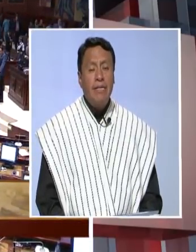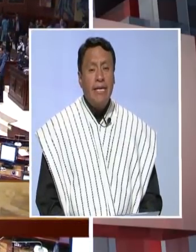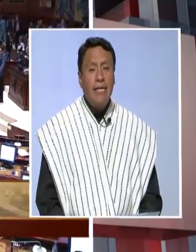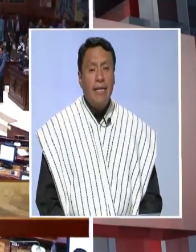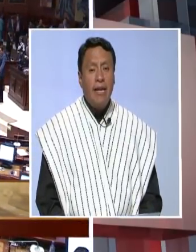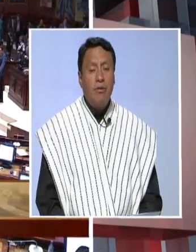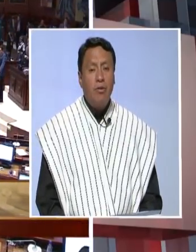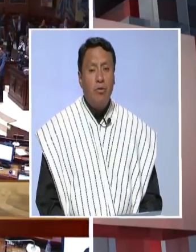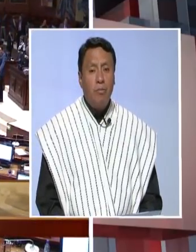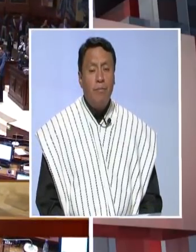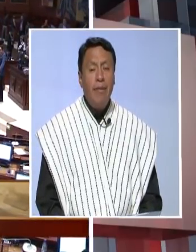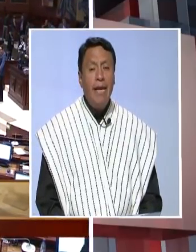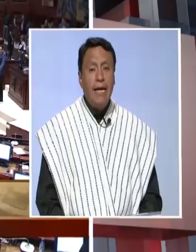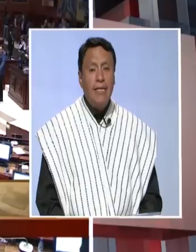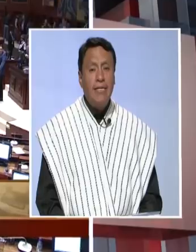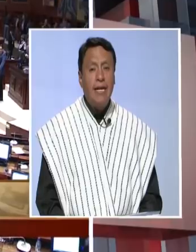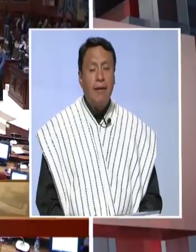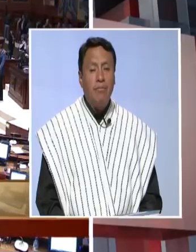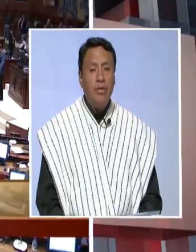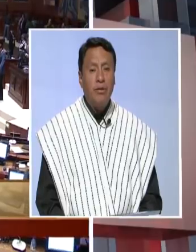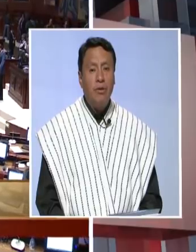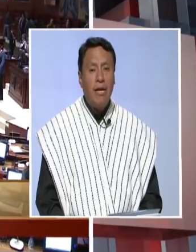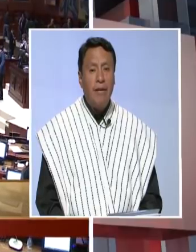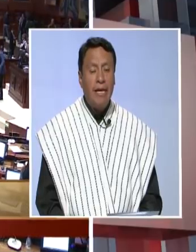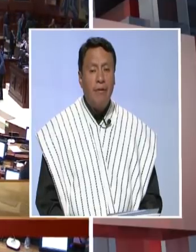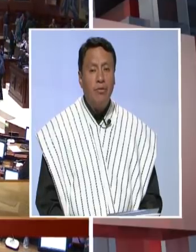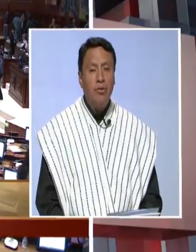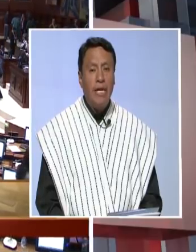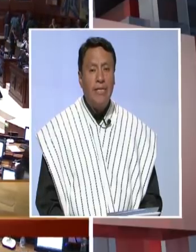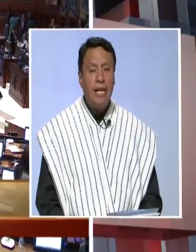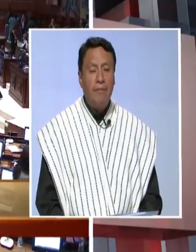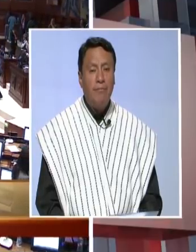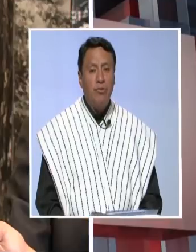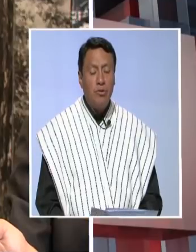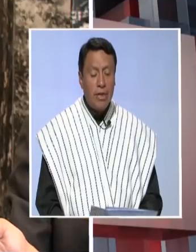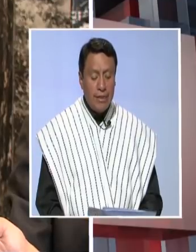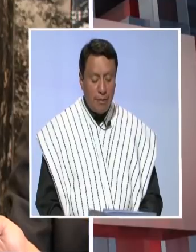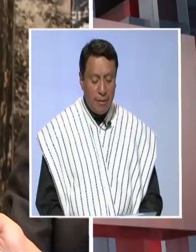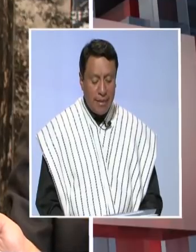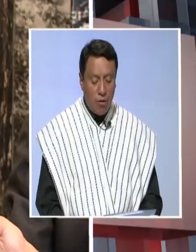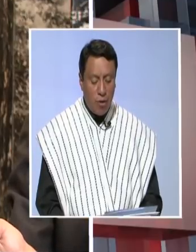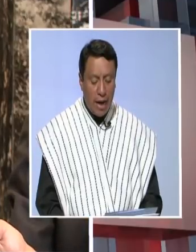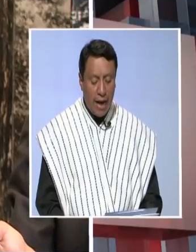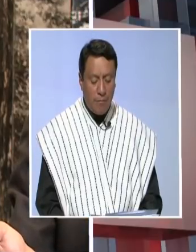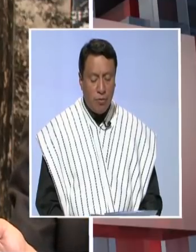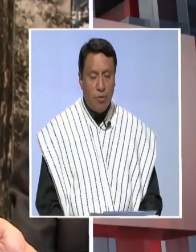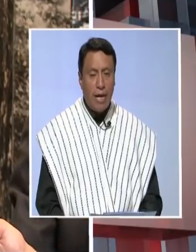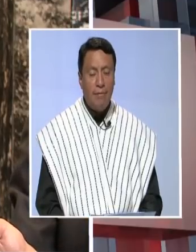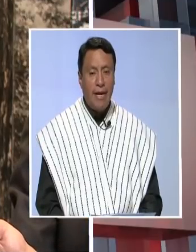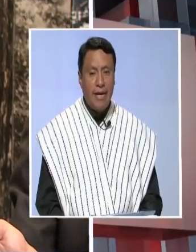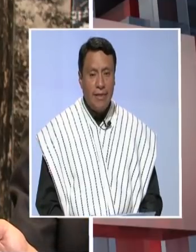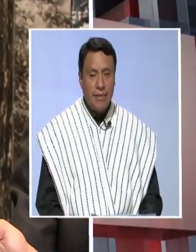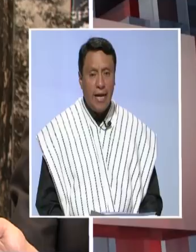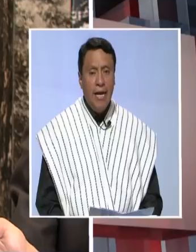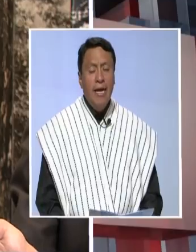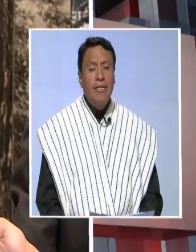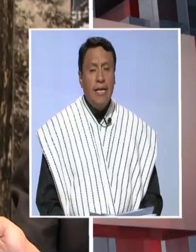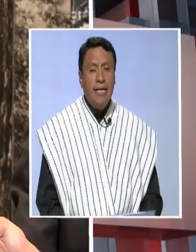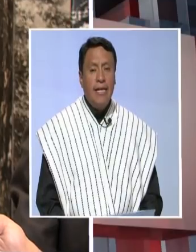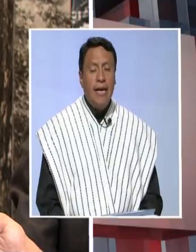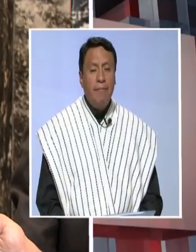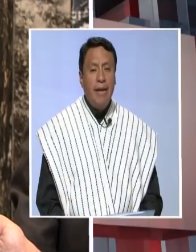Kai mamayakta tandanaku yukupi mingarishka tapusha kuna ima taka mushu gyachinami musuri nishpami tauka apukuna imaka